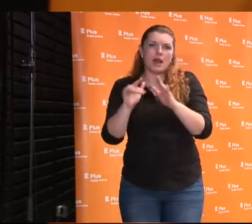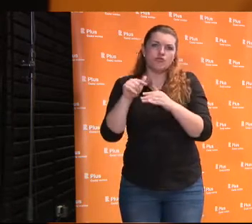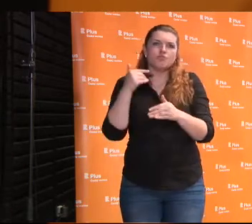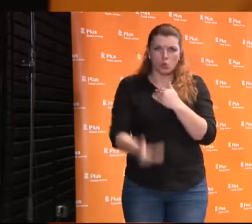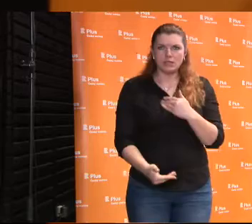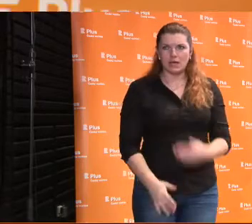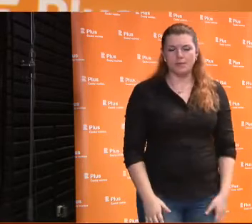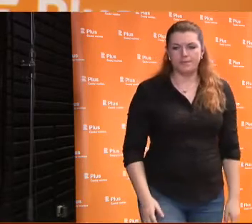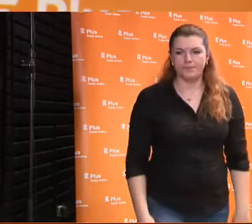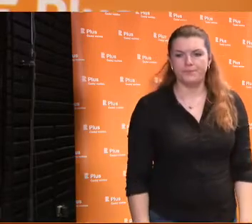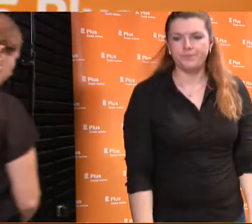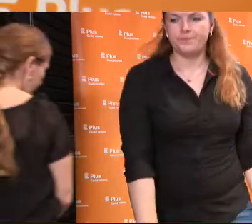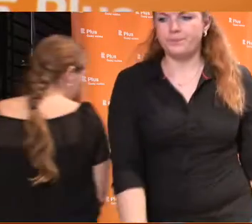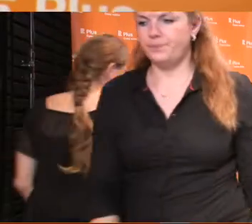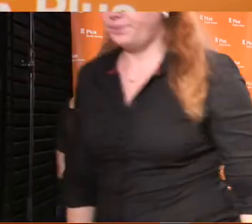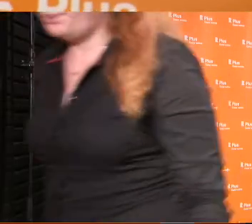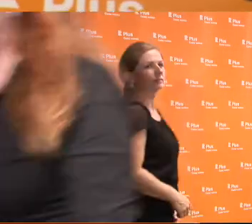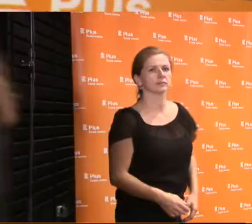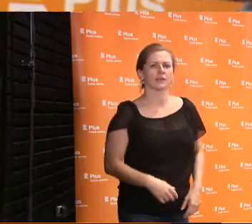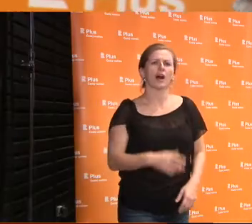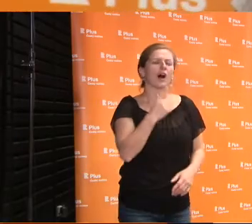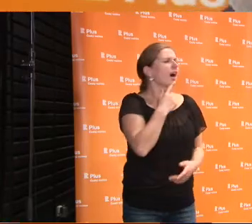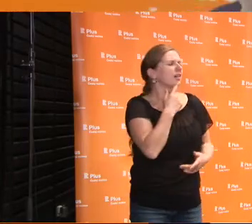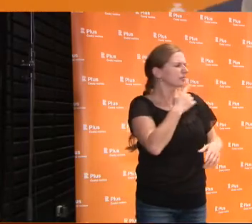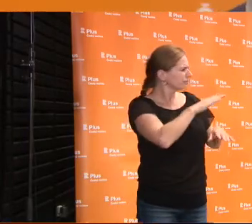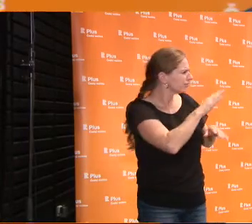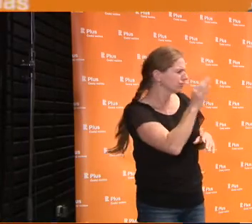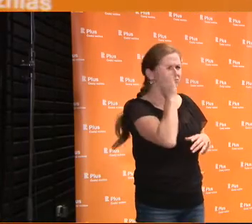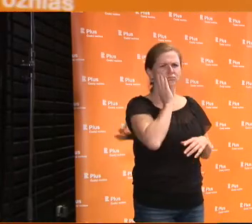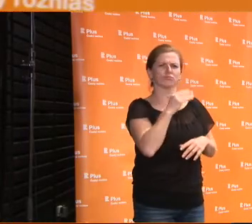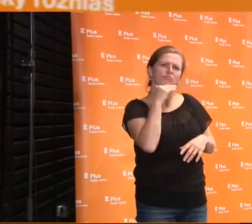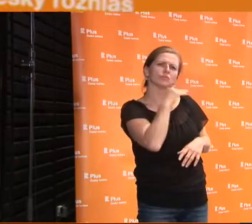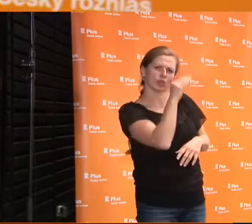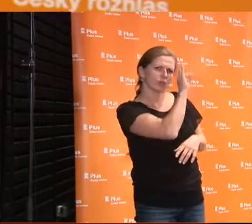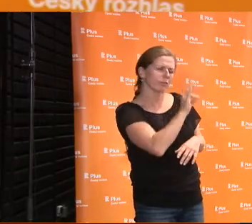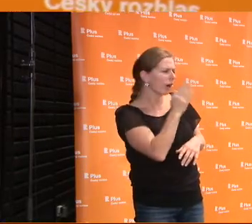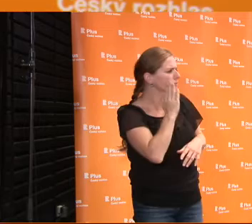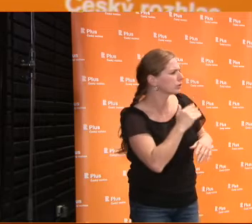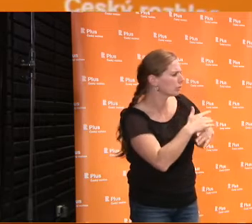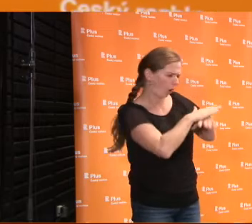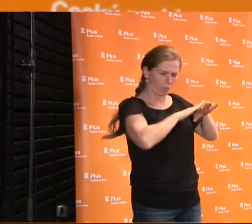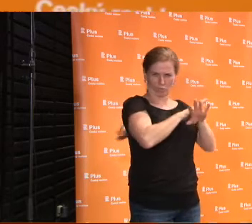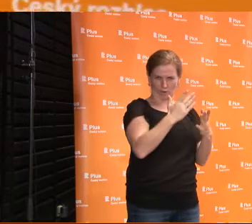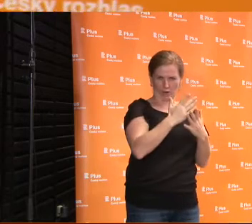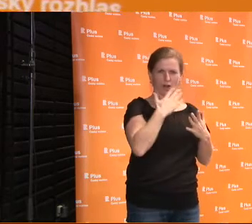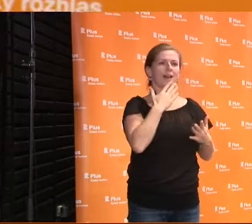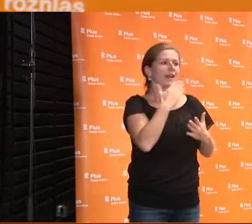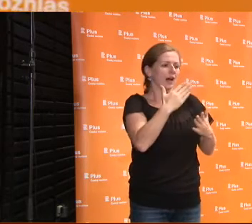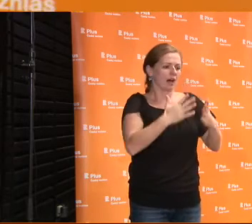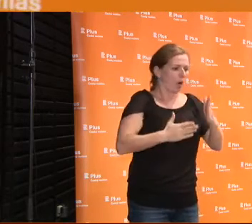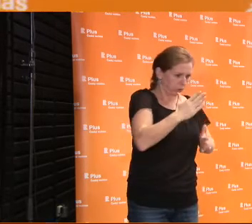později. A pane Špidlo, omlouvám se, znamená to, že tedy rozvoj robotizace povede k tomu, že přestaneme